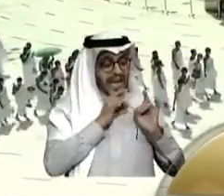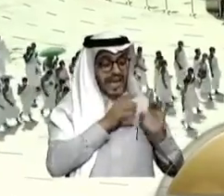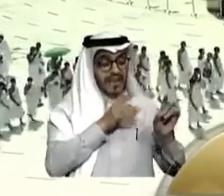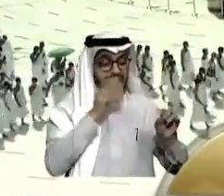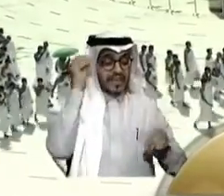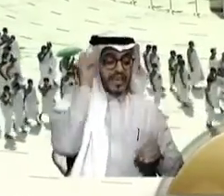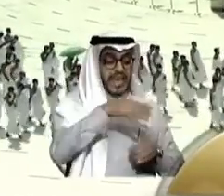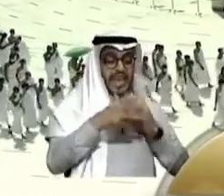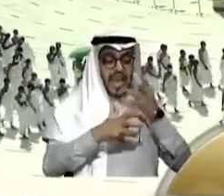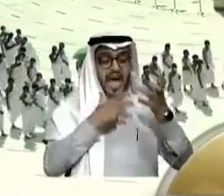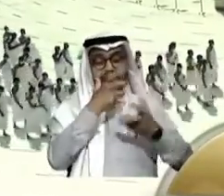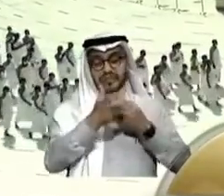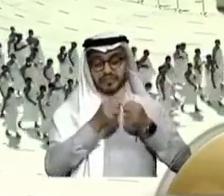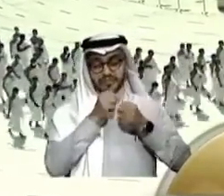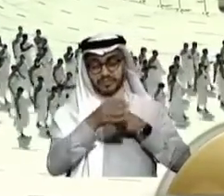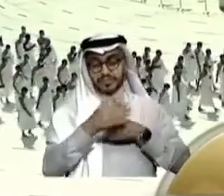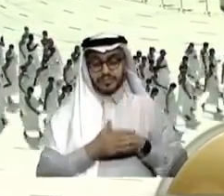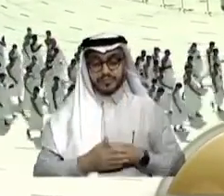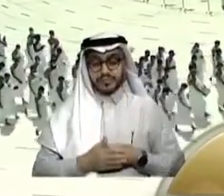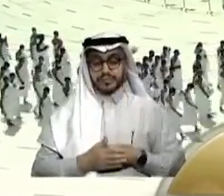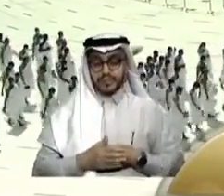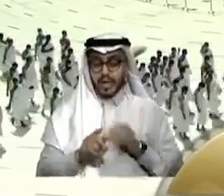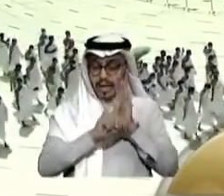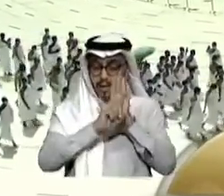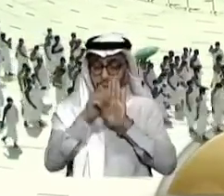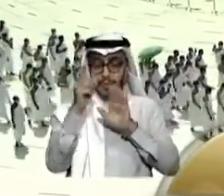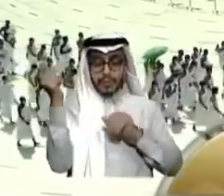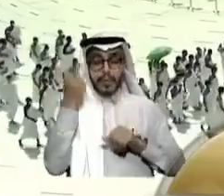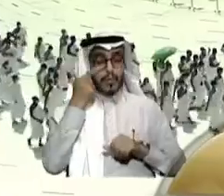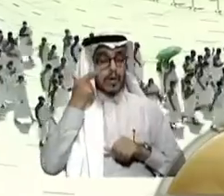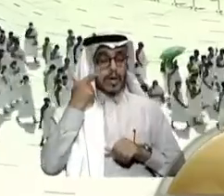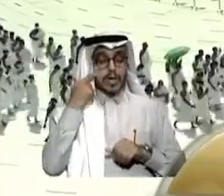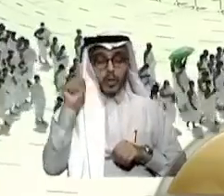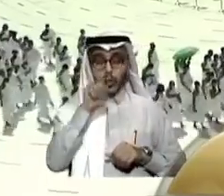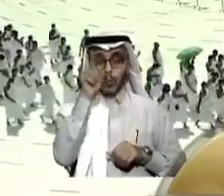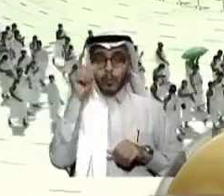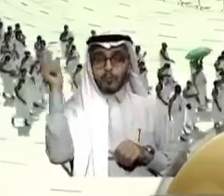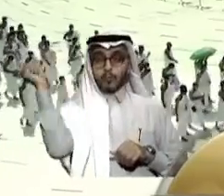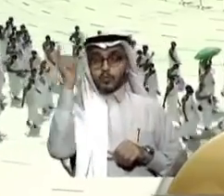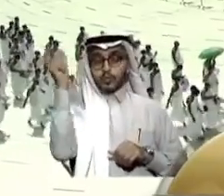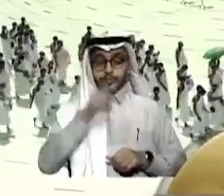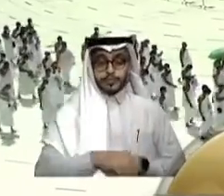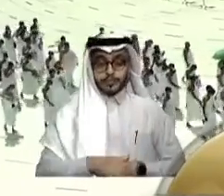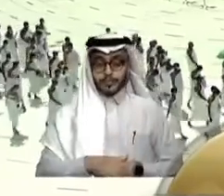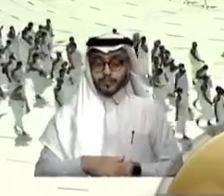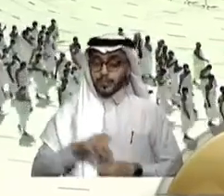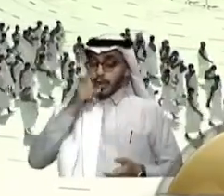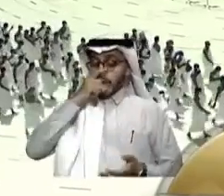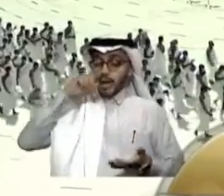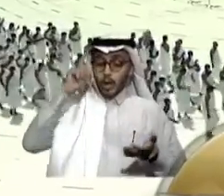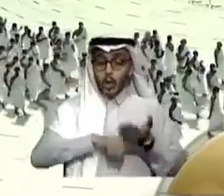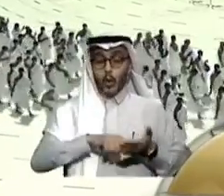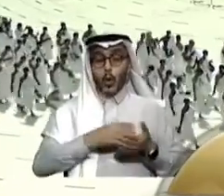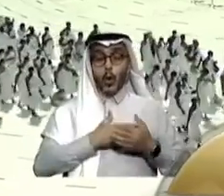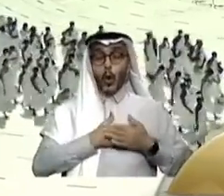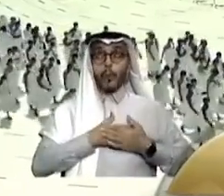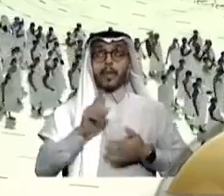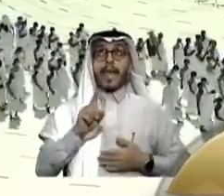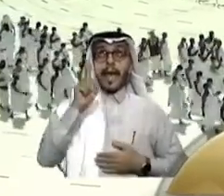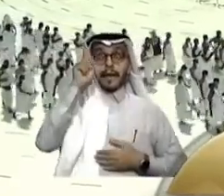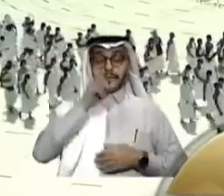أن يقذف في النار. أخرجه البخاري ومسلم. ومن لوازم حب العبد لربه